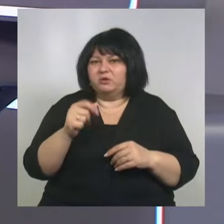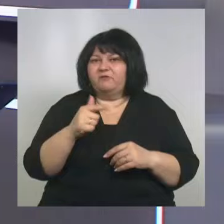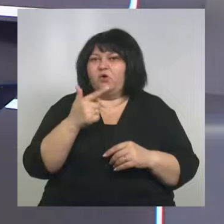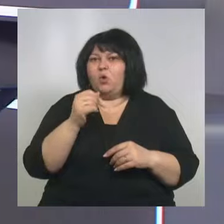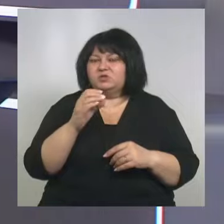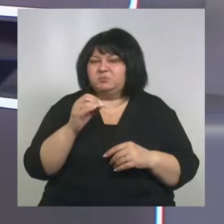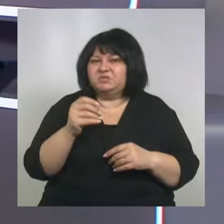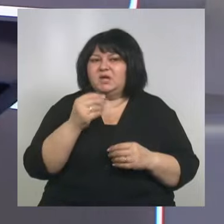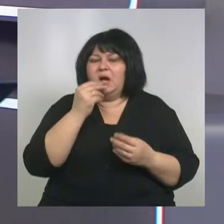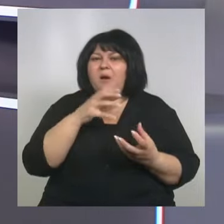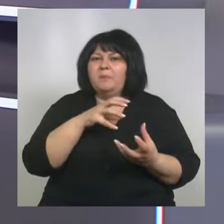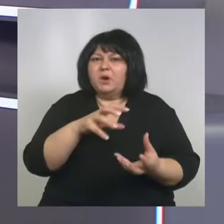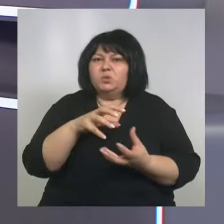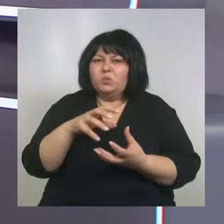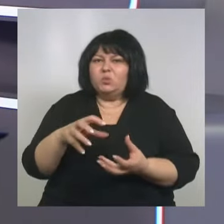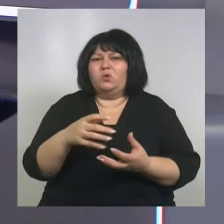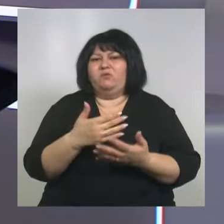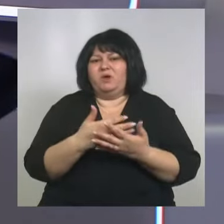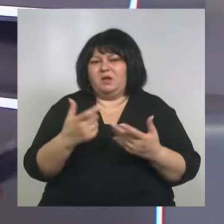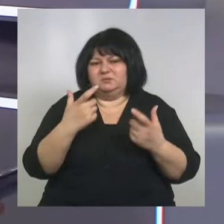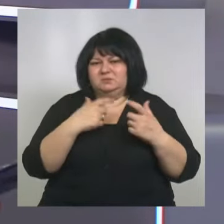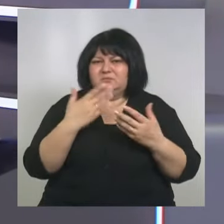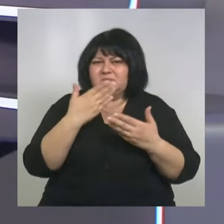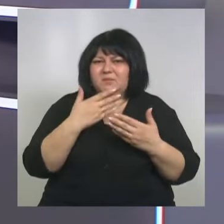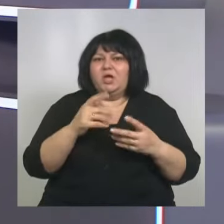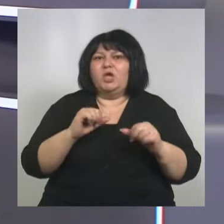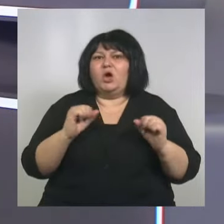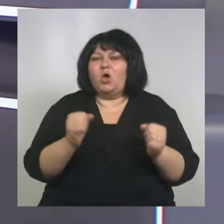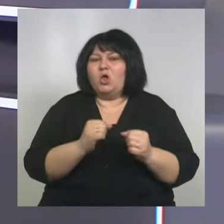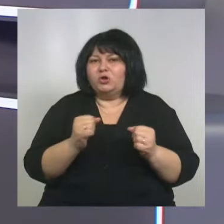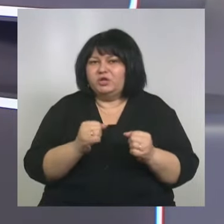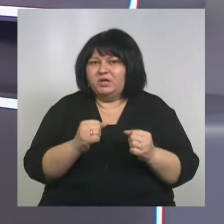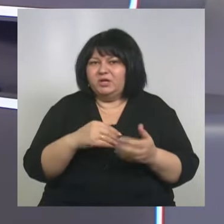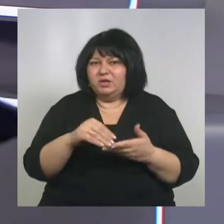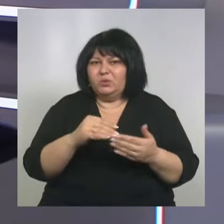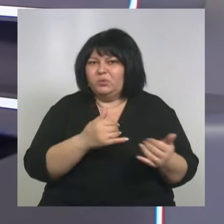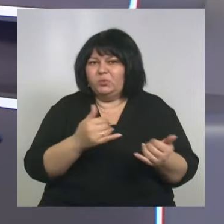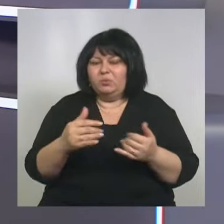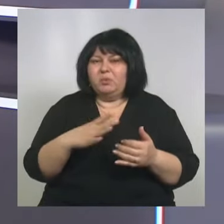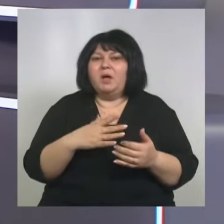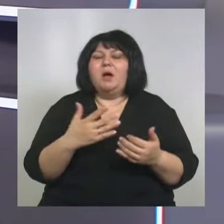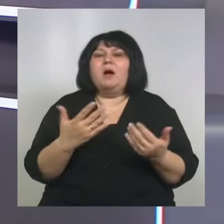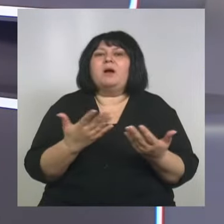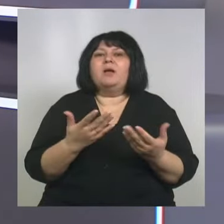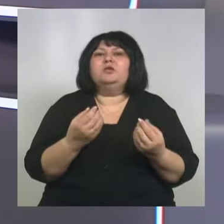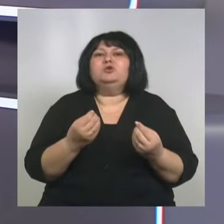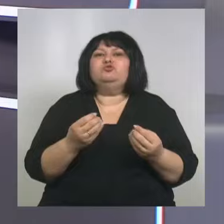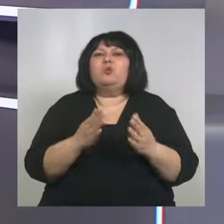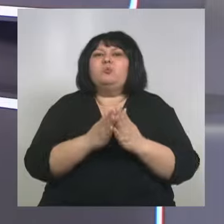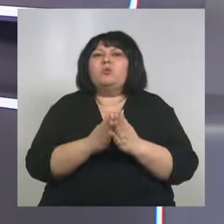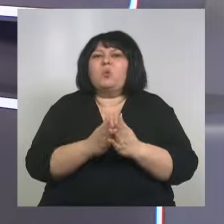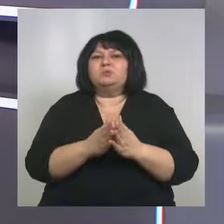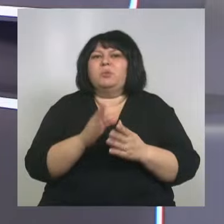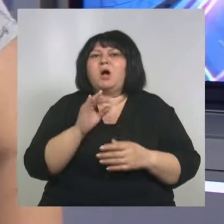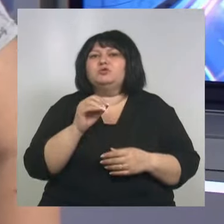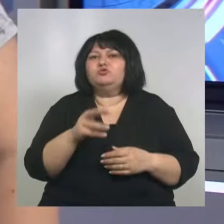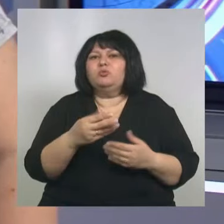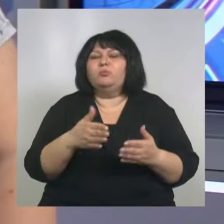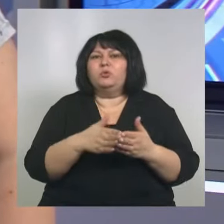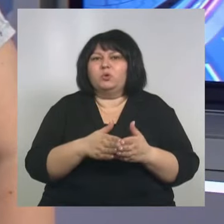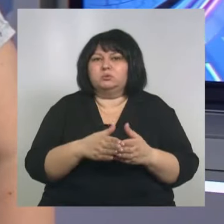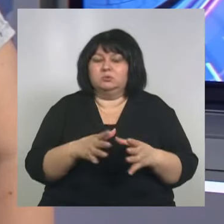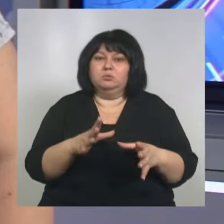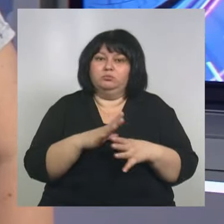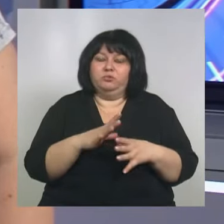воронцевич гигиены даже холодильники закупали С какими ещё просьбами обращаются О чём просят ну